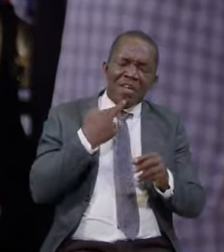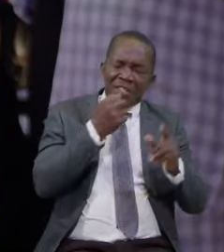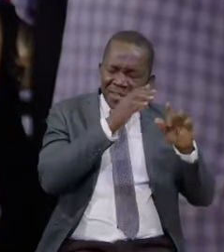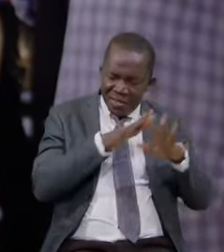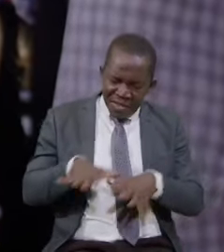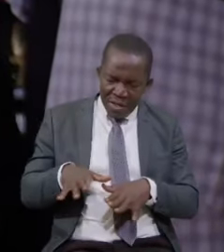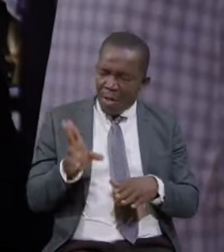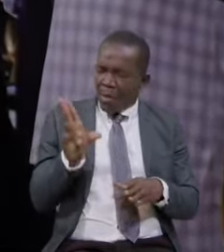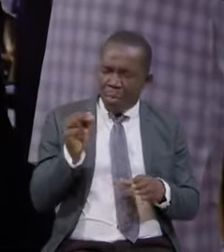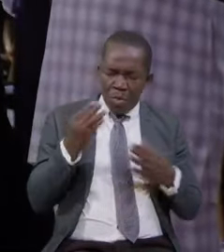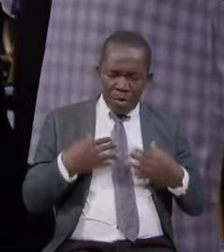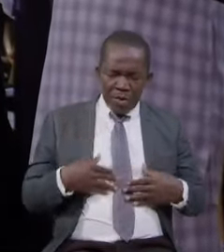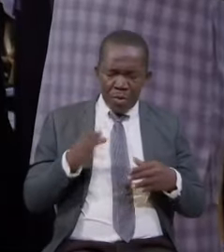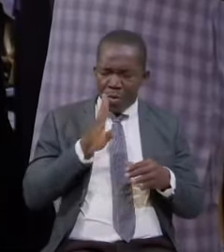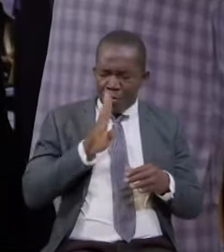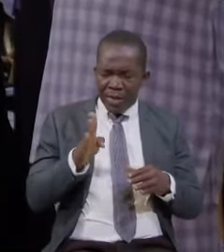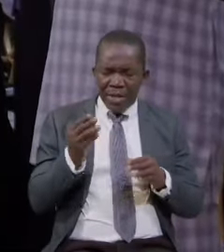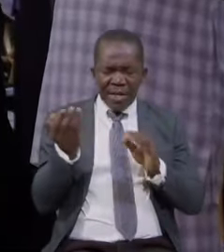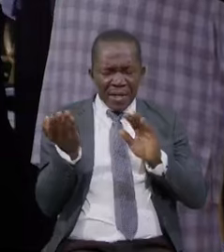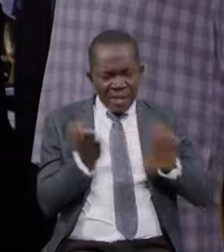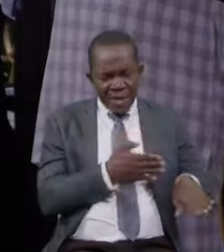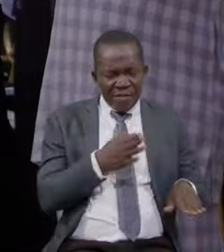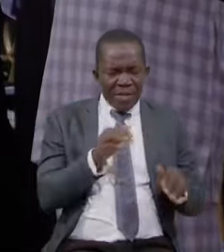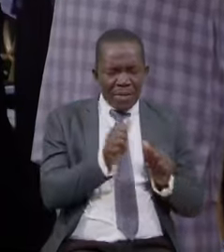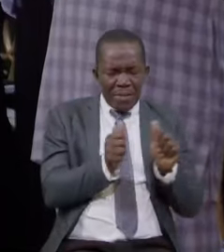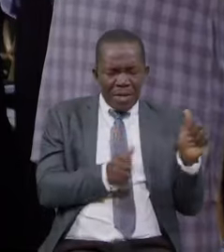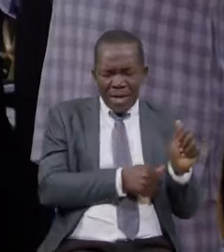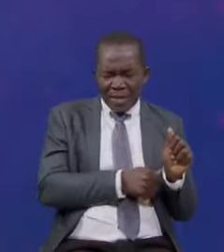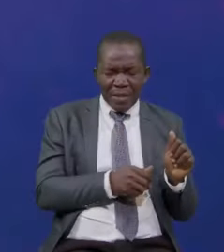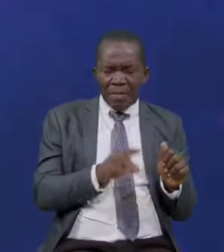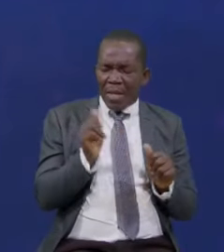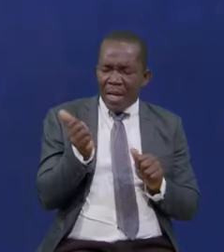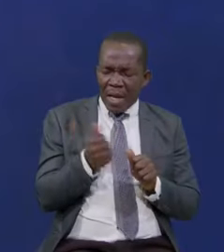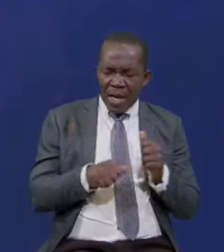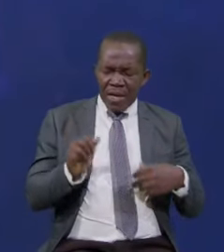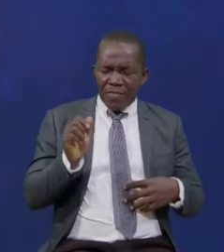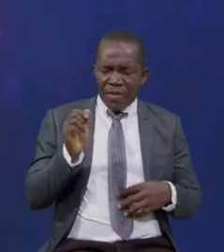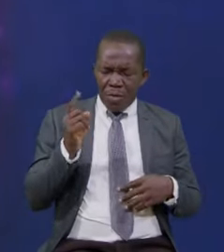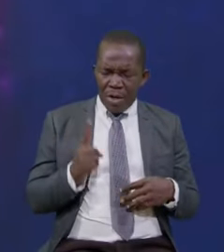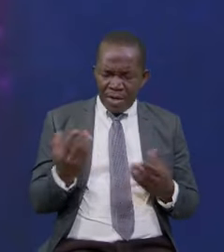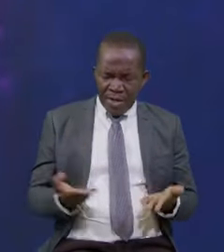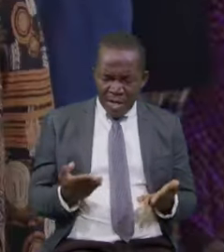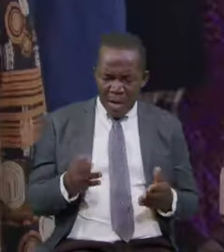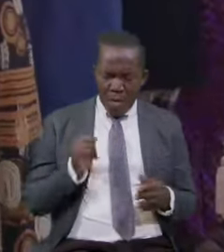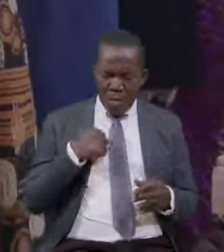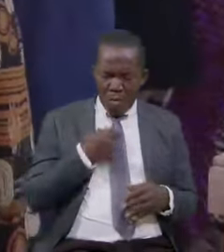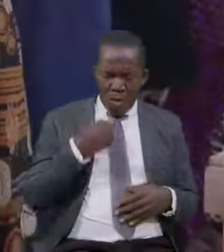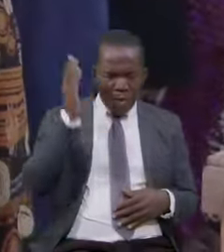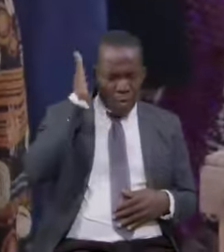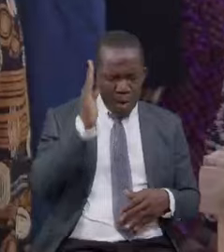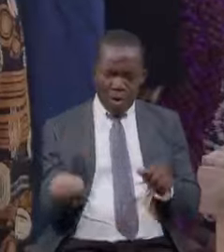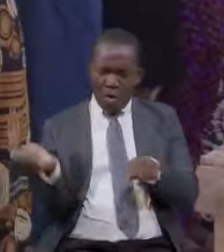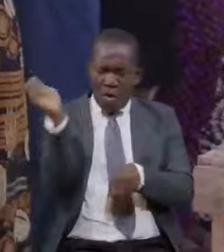laissé derrière nous en tant que peuple de Dieu nous allons vaincre tous les